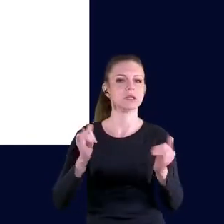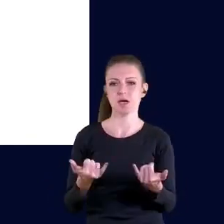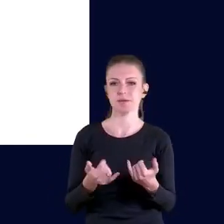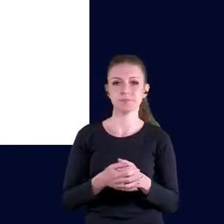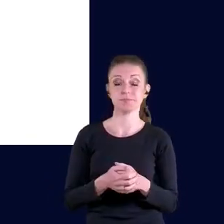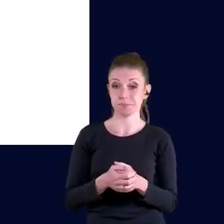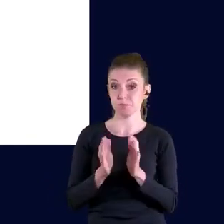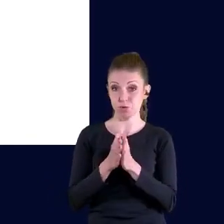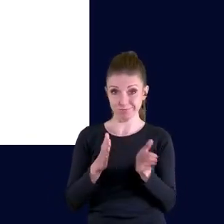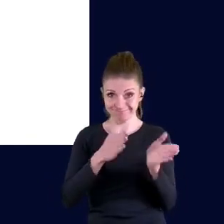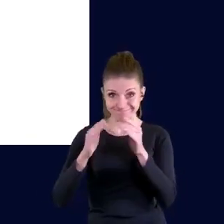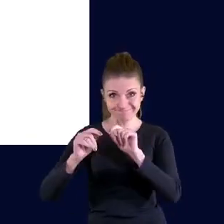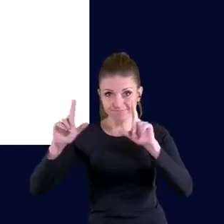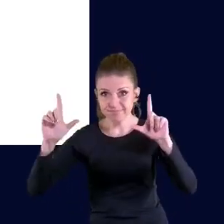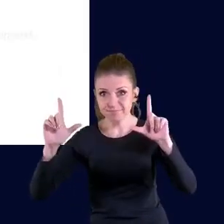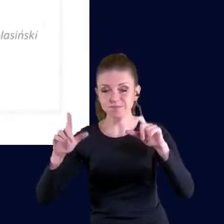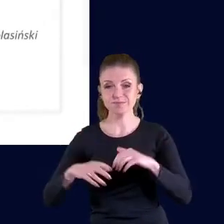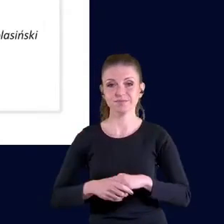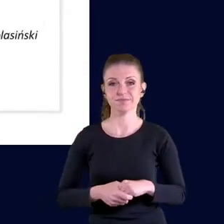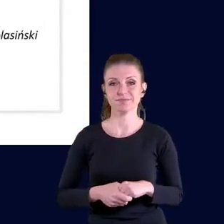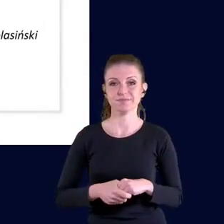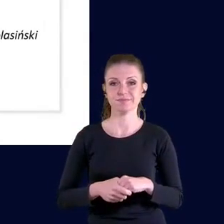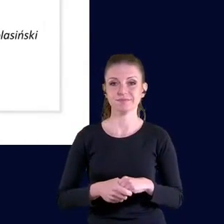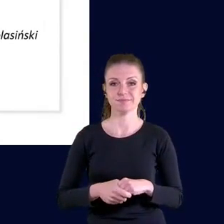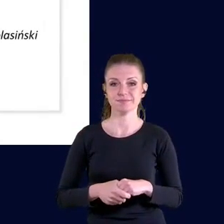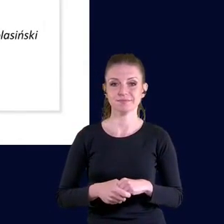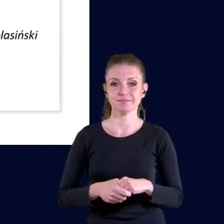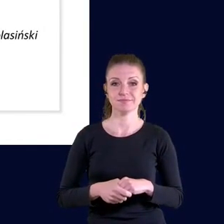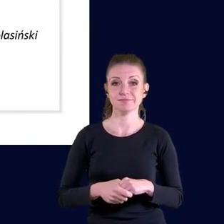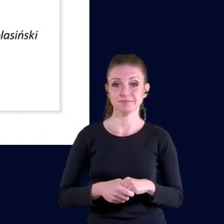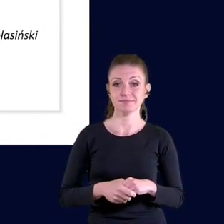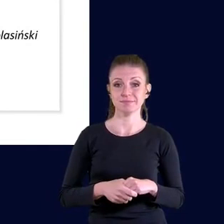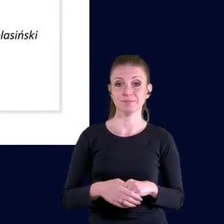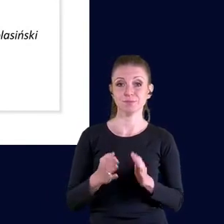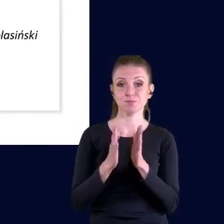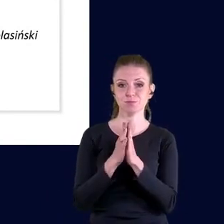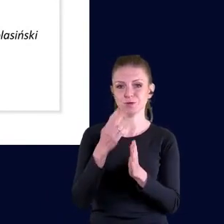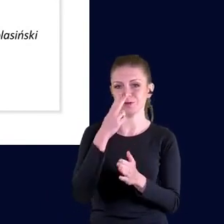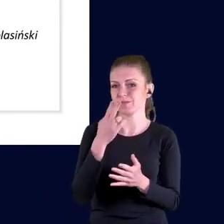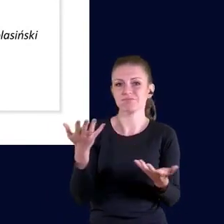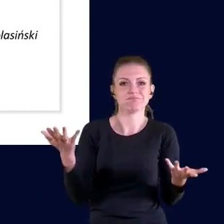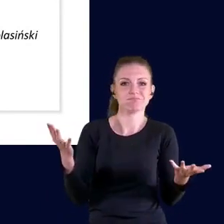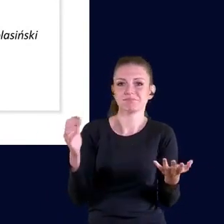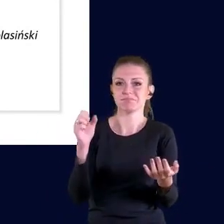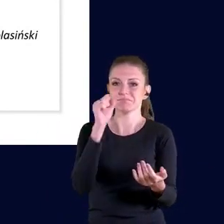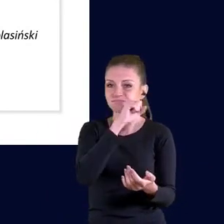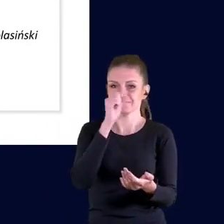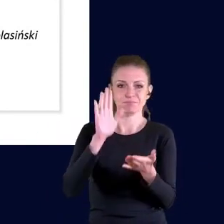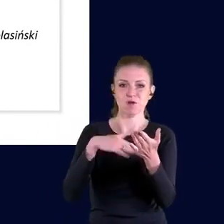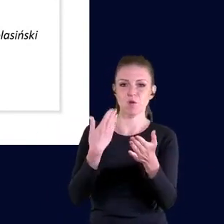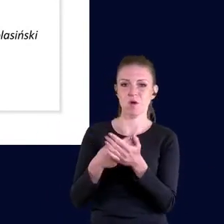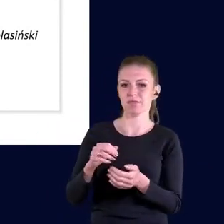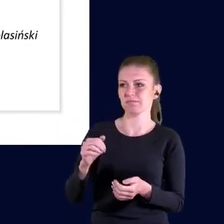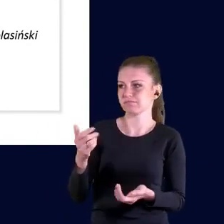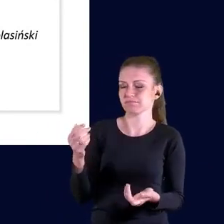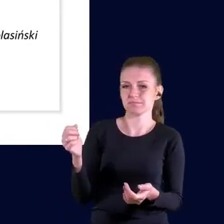proszę o następny slajd macie państwo takie po prostu pierwsze z brzegu wzięte przykłady